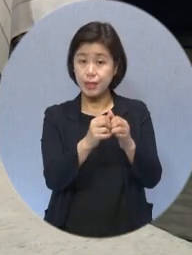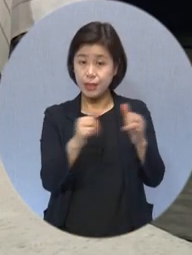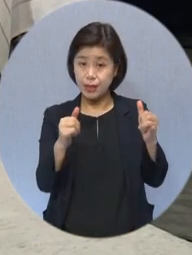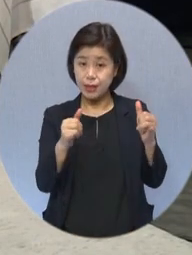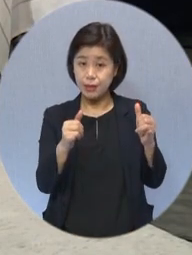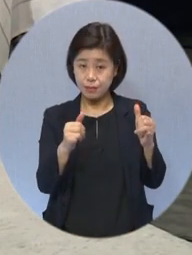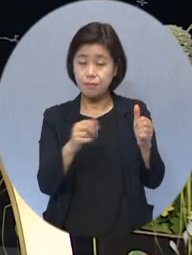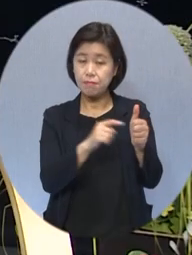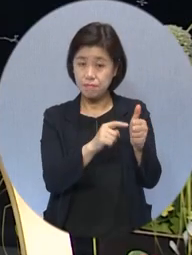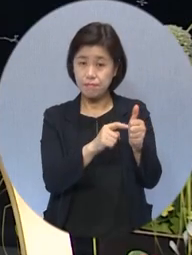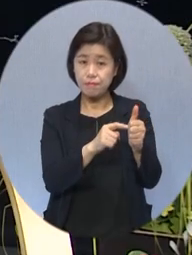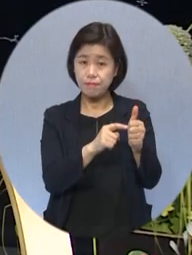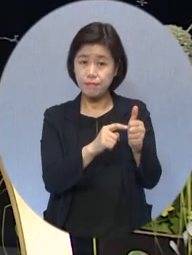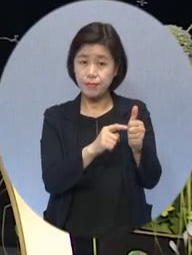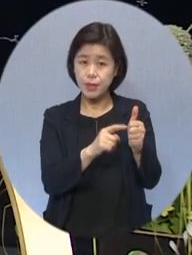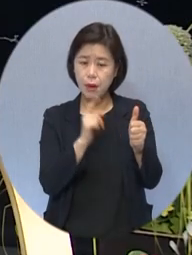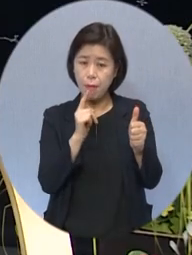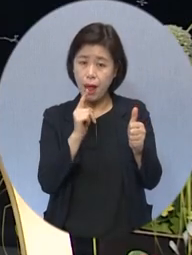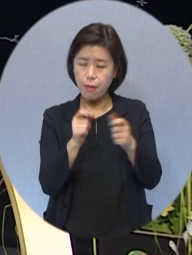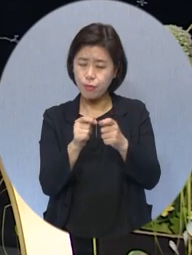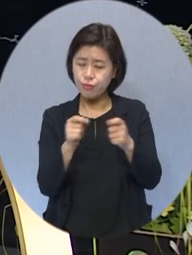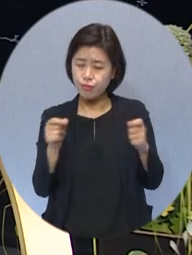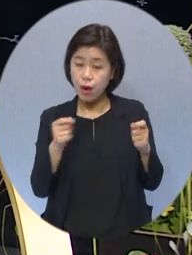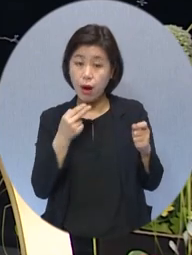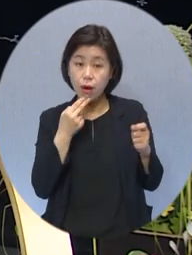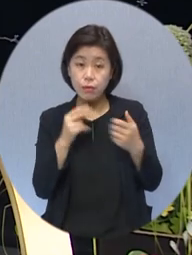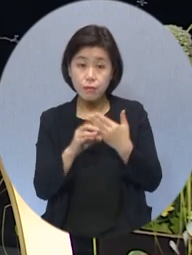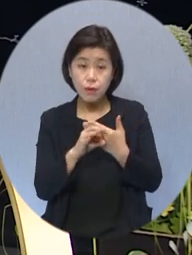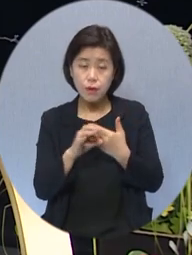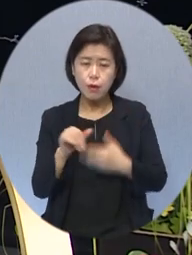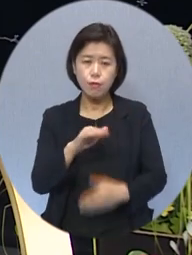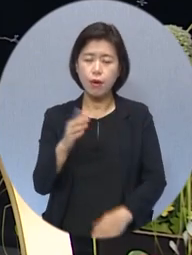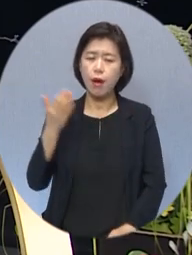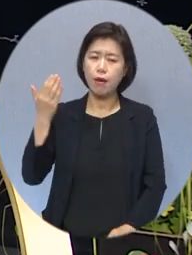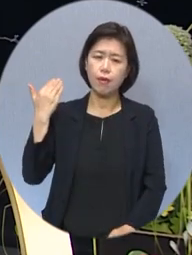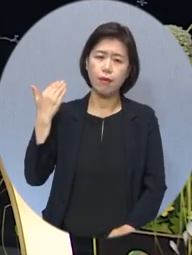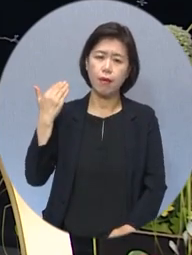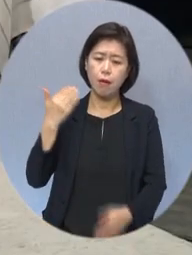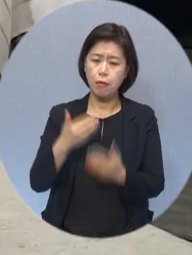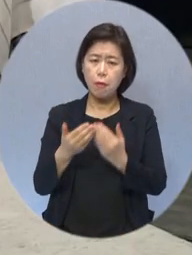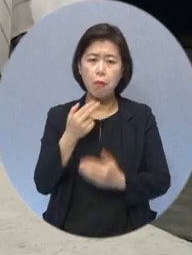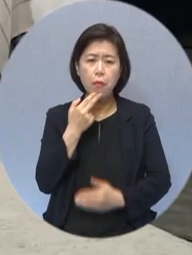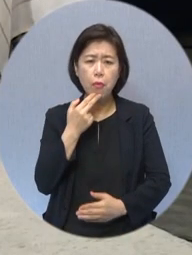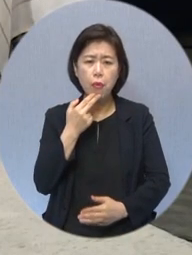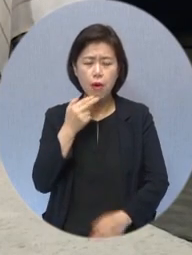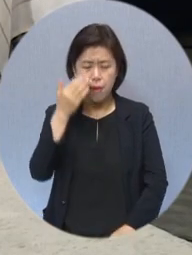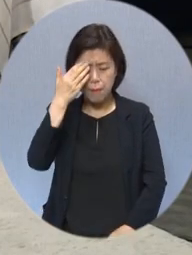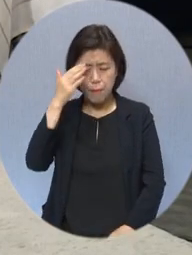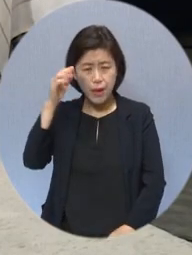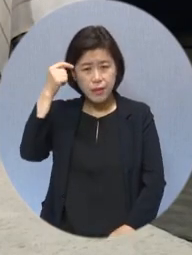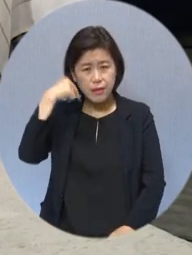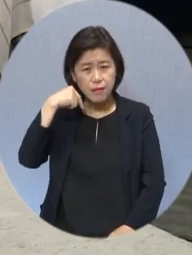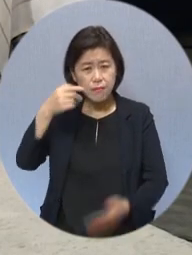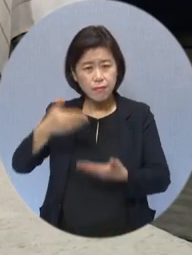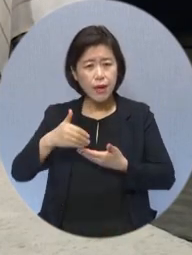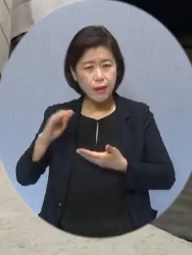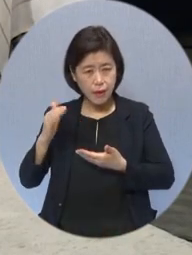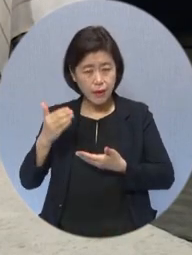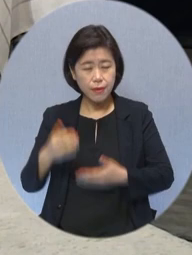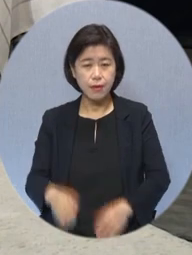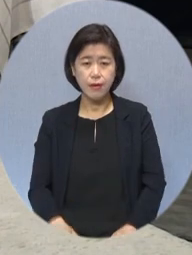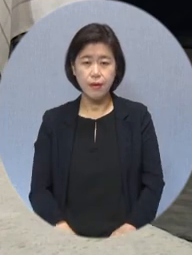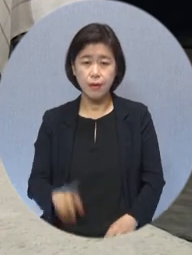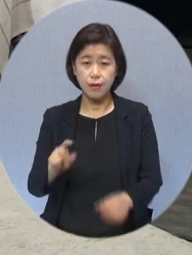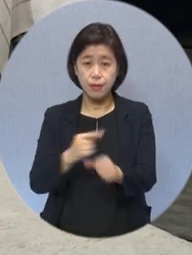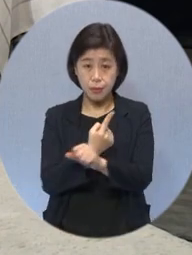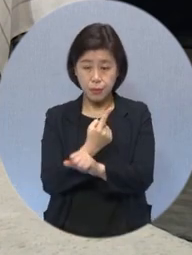만들어내지 않았다면 우리가 경험하지 못하는 감정이었을 것입니다. 이외에도 그림으로